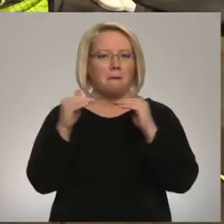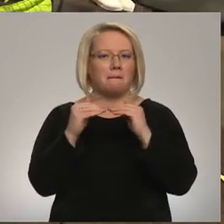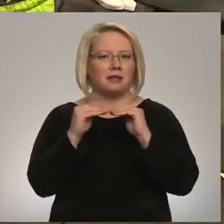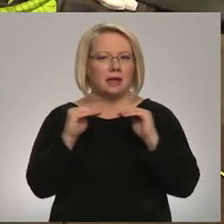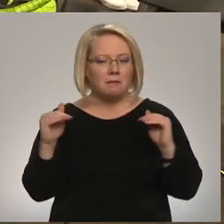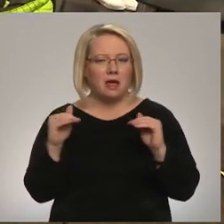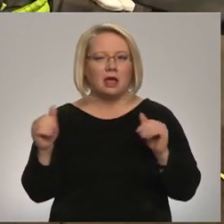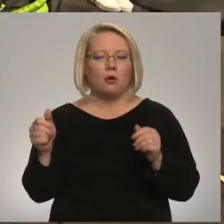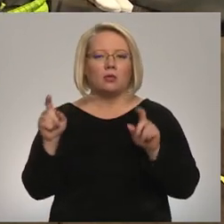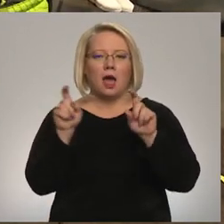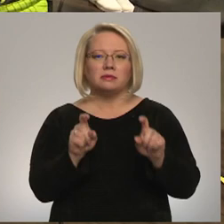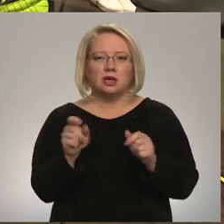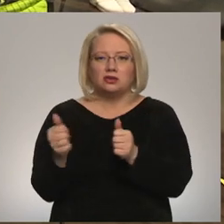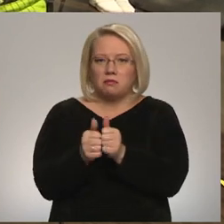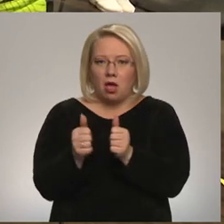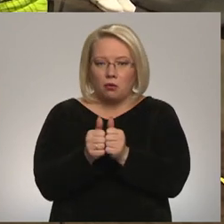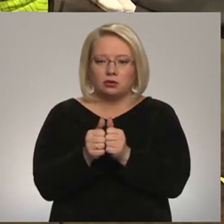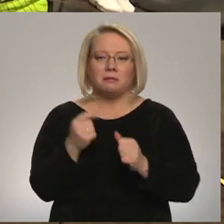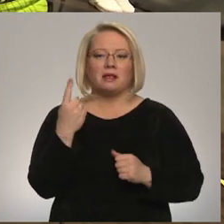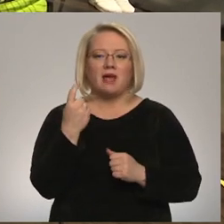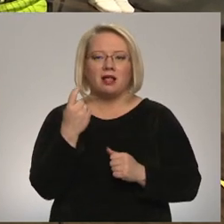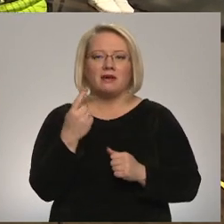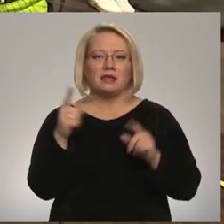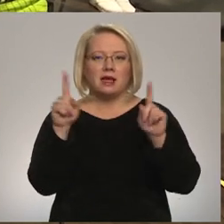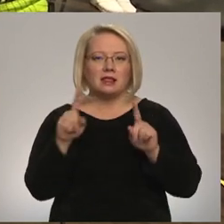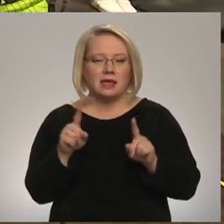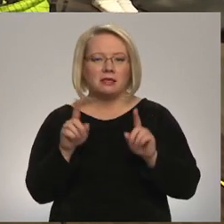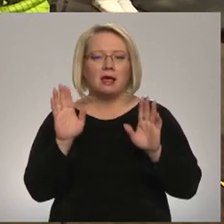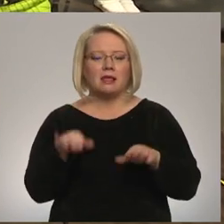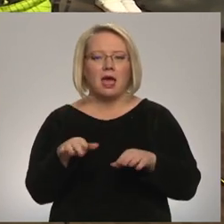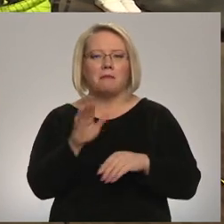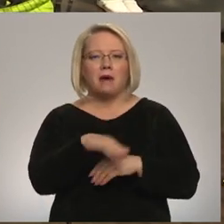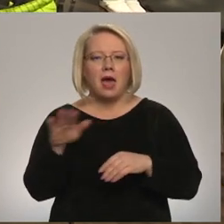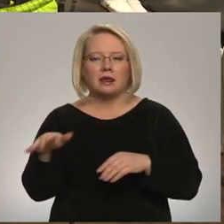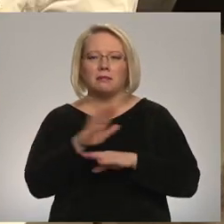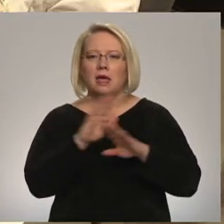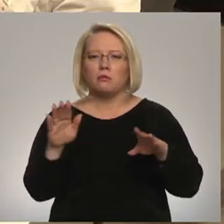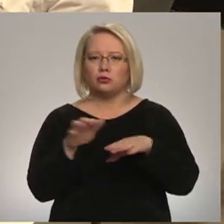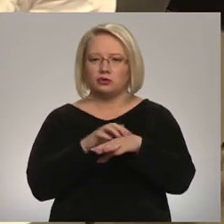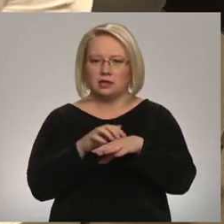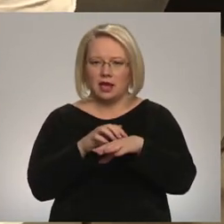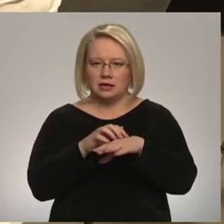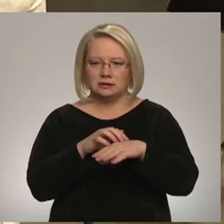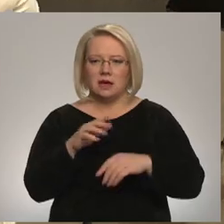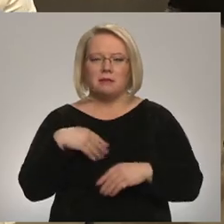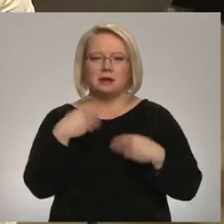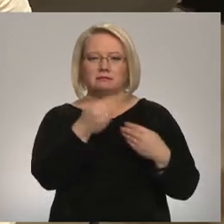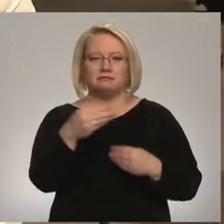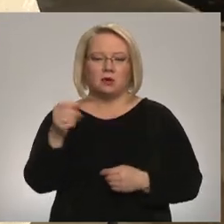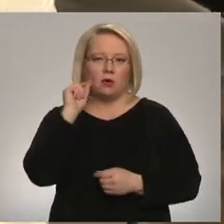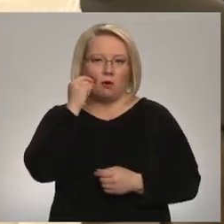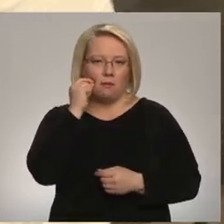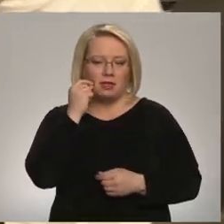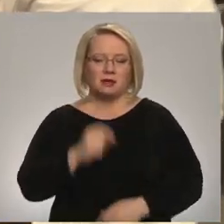viņiem tuvāk. Turklāt ir vēl viena lieta, lai mazie drosminieki lieki nestresoti. Doda mums končis, ņemsi vēl?